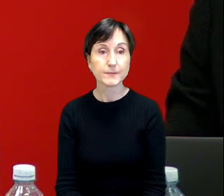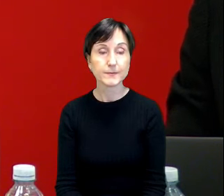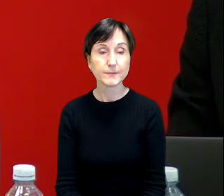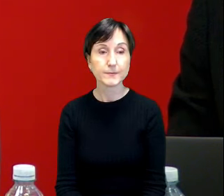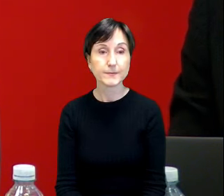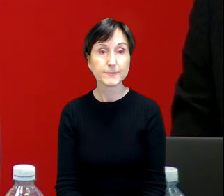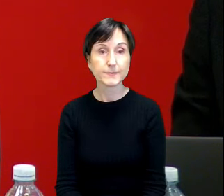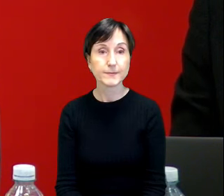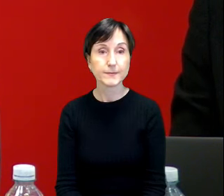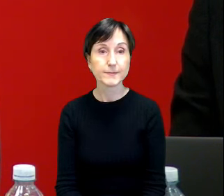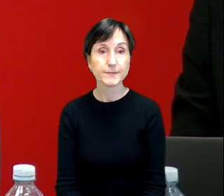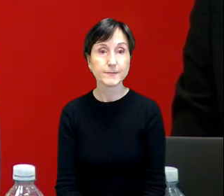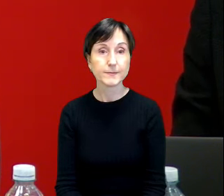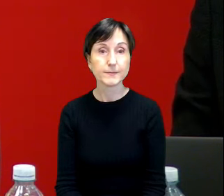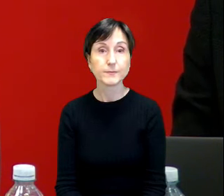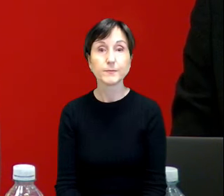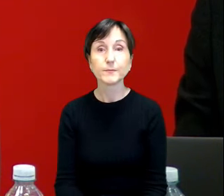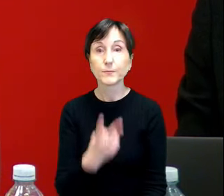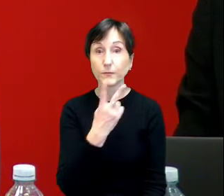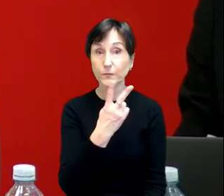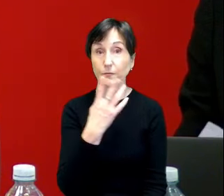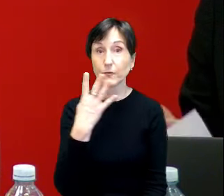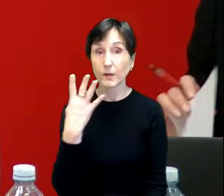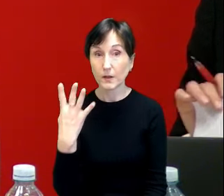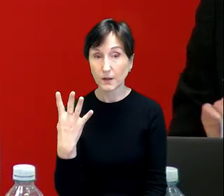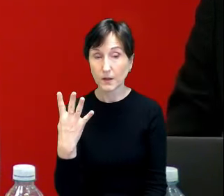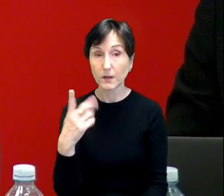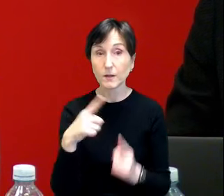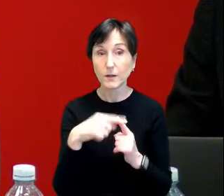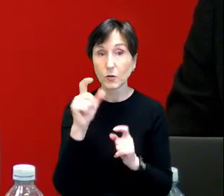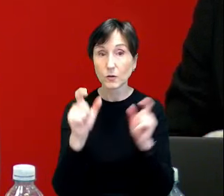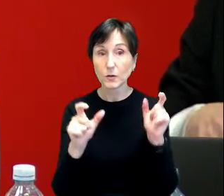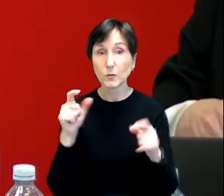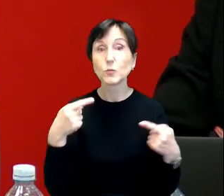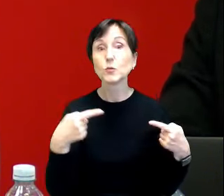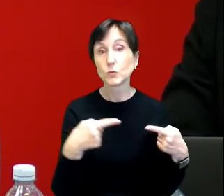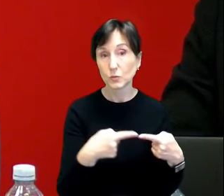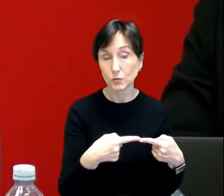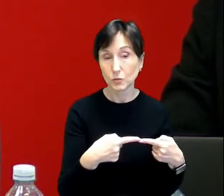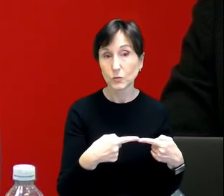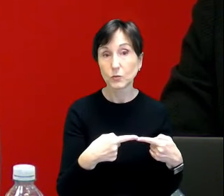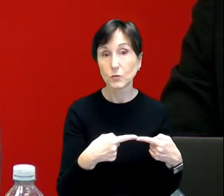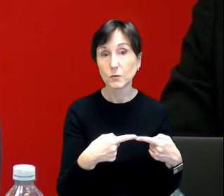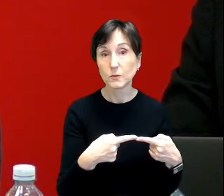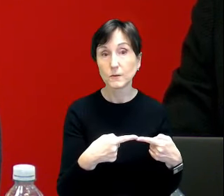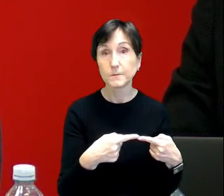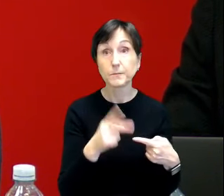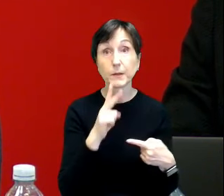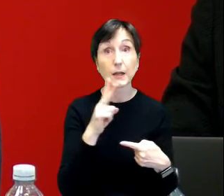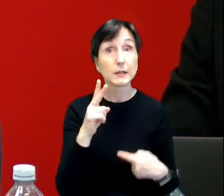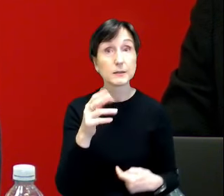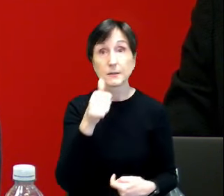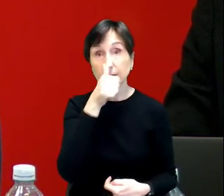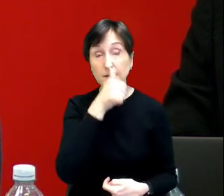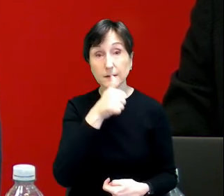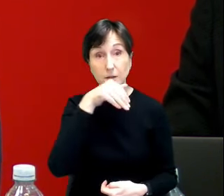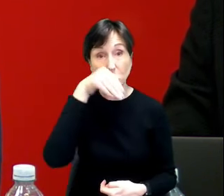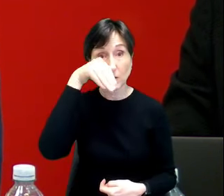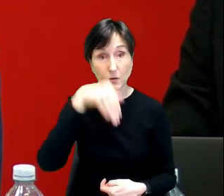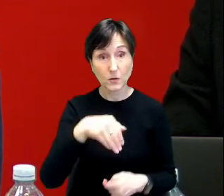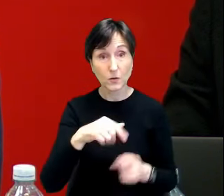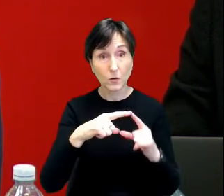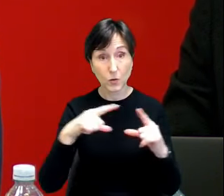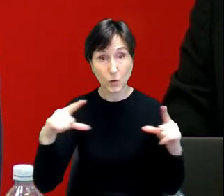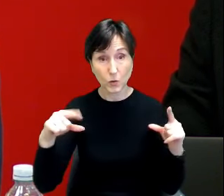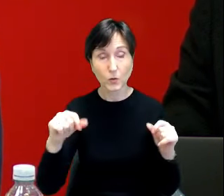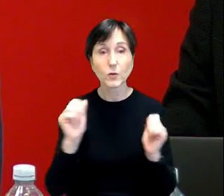taip 24 tarybos nariai už kas neturi galimybės elektroniniu būdu